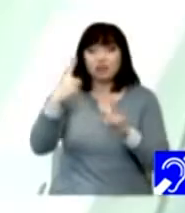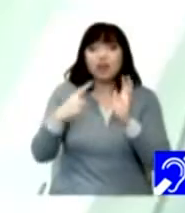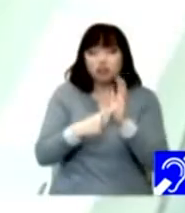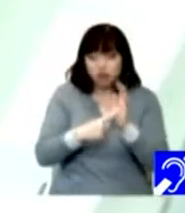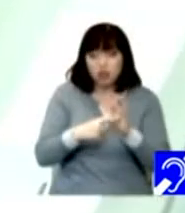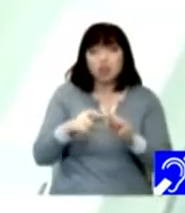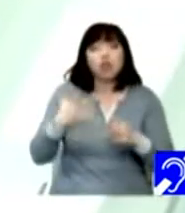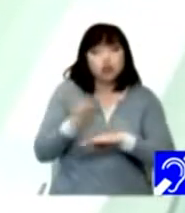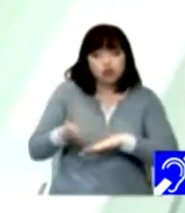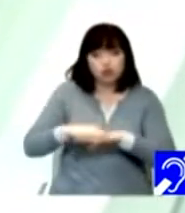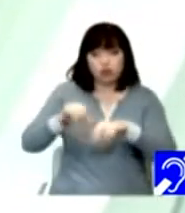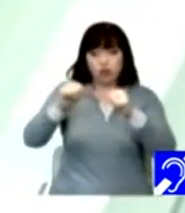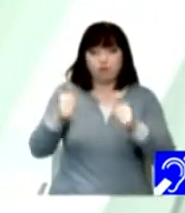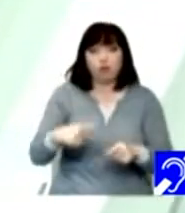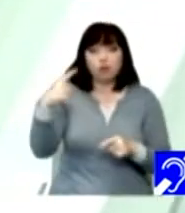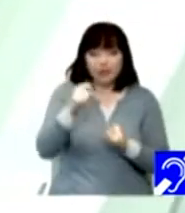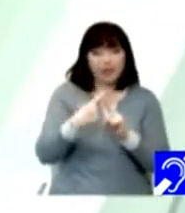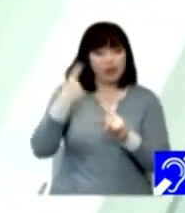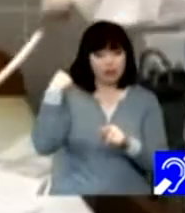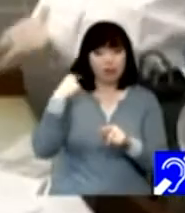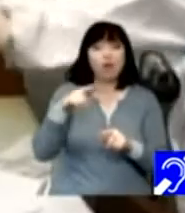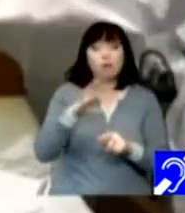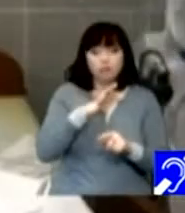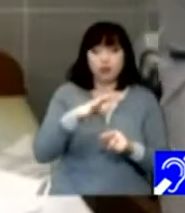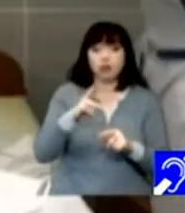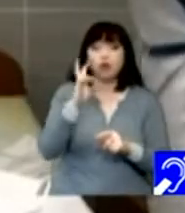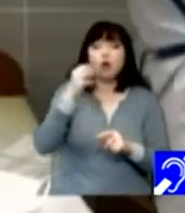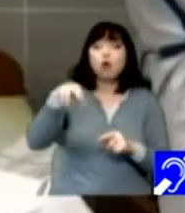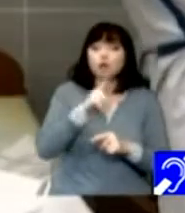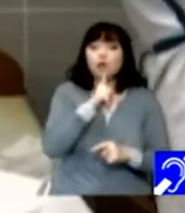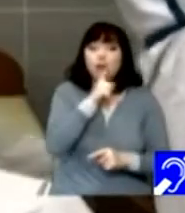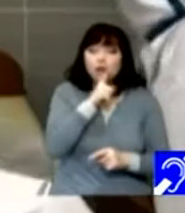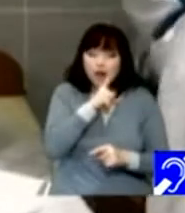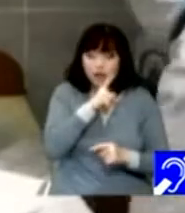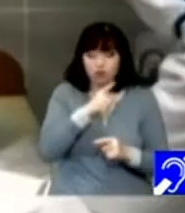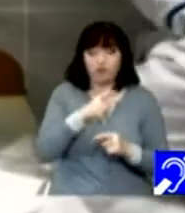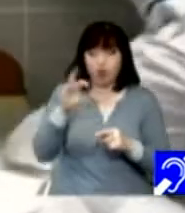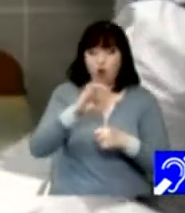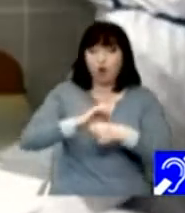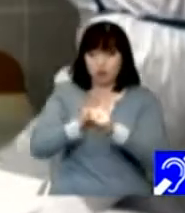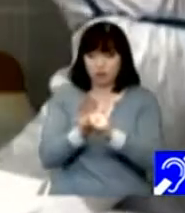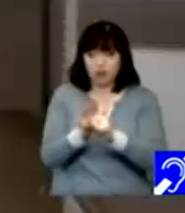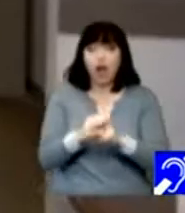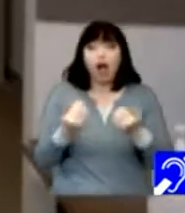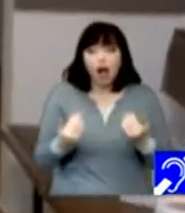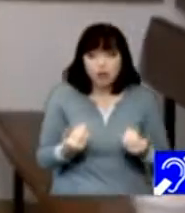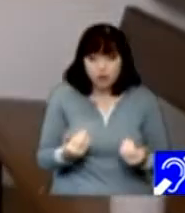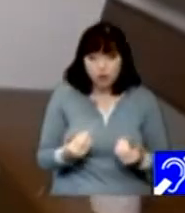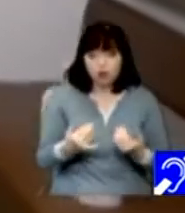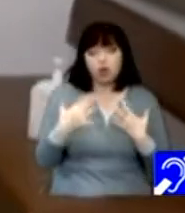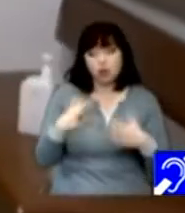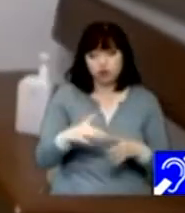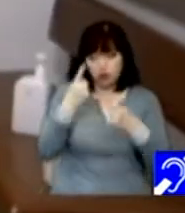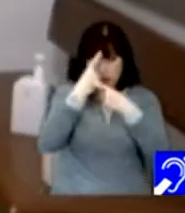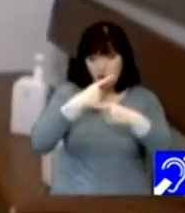în stare gravă. Săptămâna trecută, în Chișinău a fost cod portocaliu de alertă epidemiologică. Astăzi, însă, Agenția